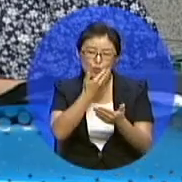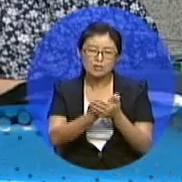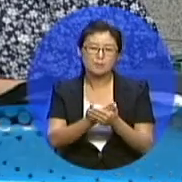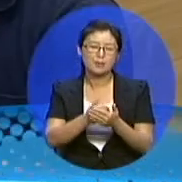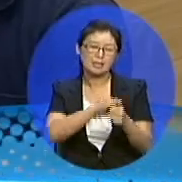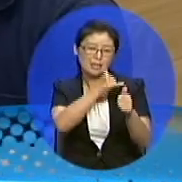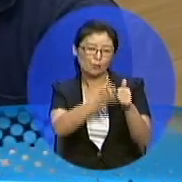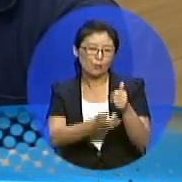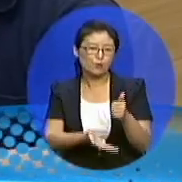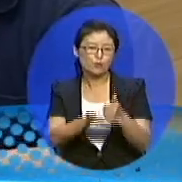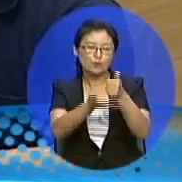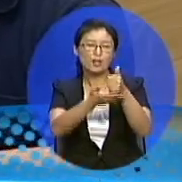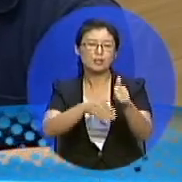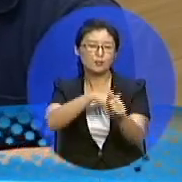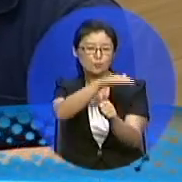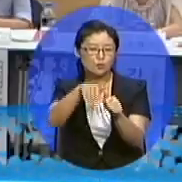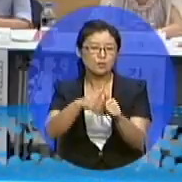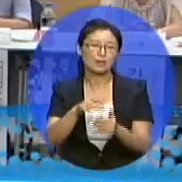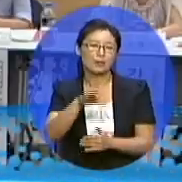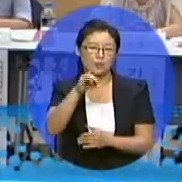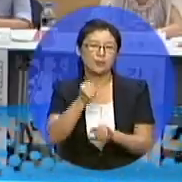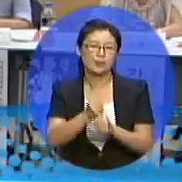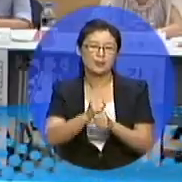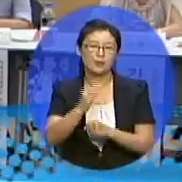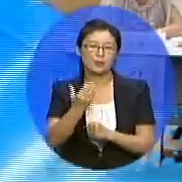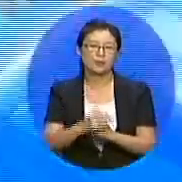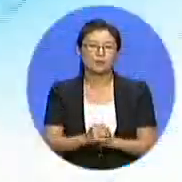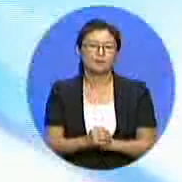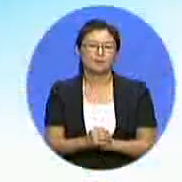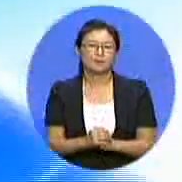인권을 존중하는 분위기가 선행돼야 할 것이라고 지적했습니다.